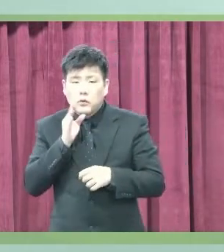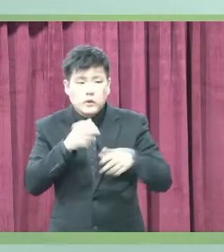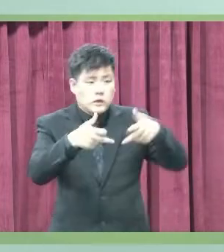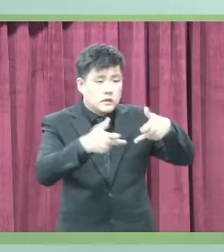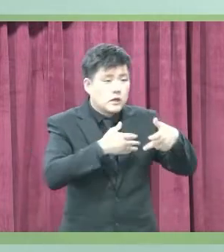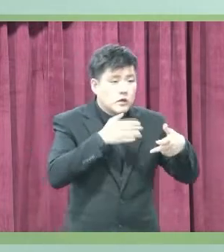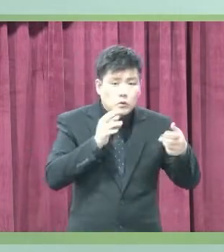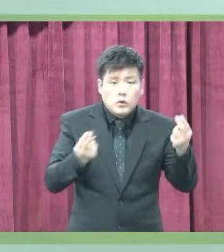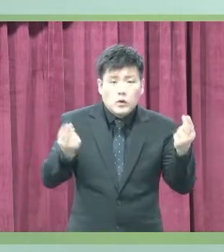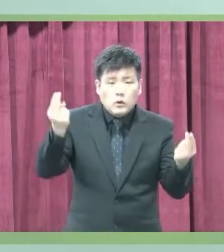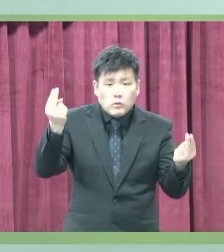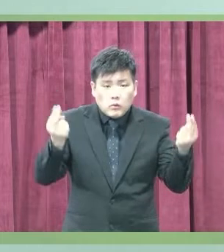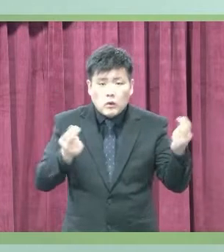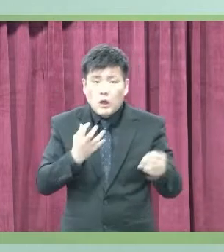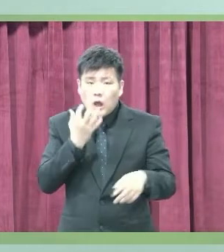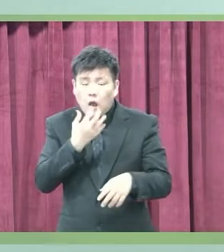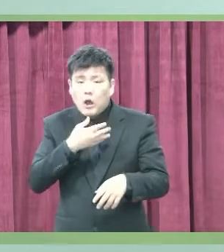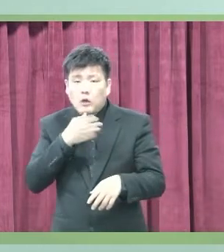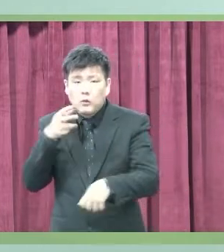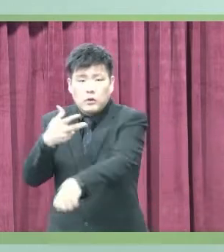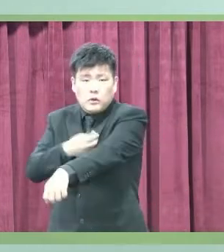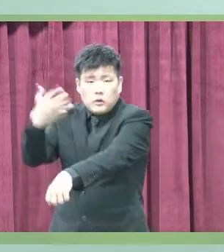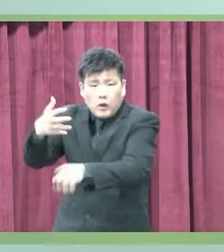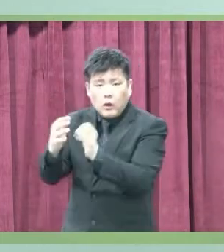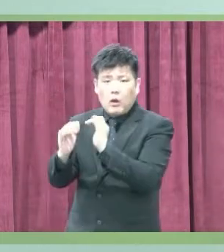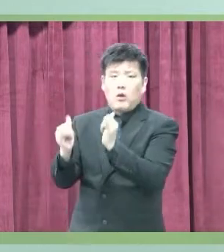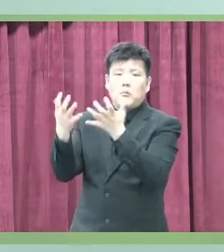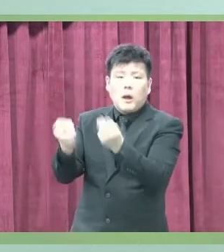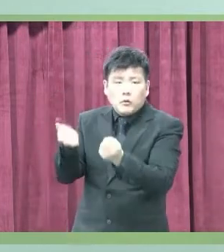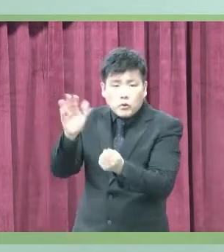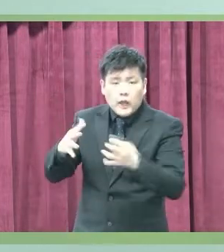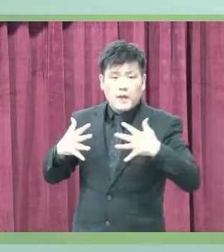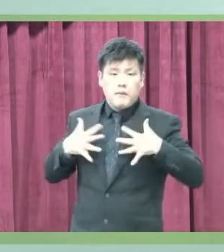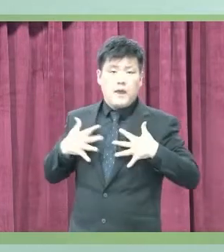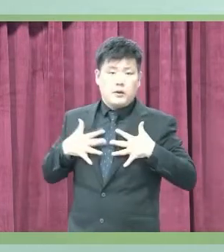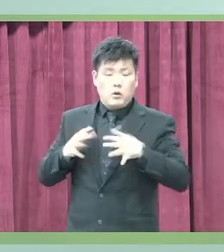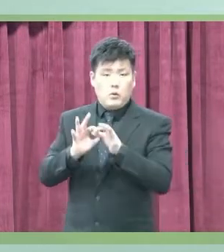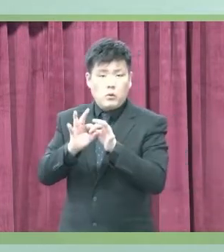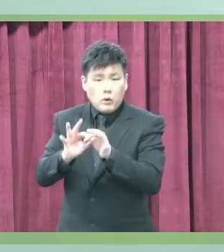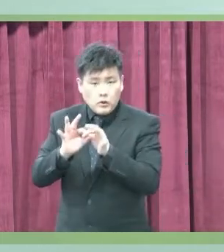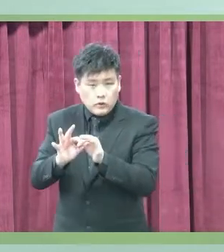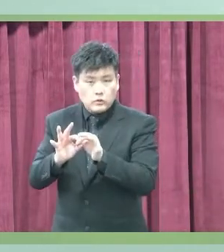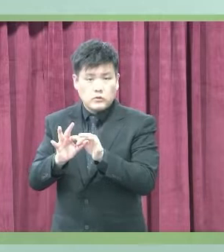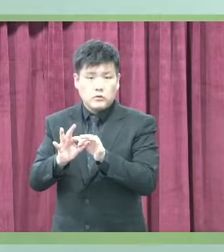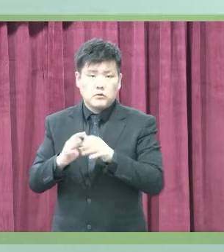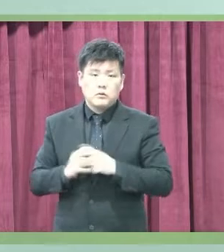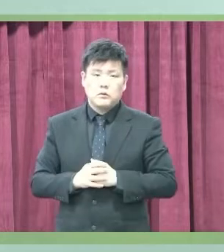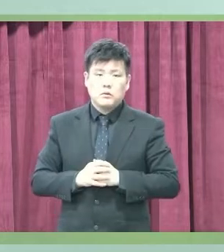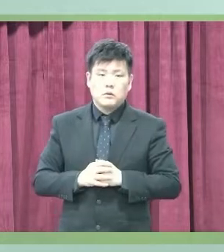그 미접종률이 더 높게 나타난 반면에 폐렴균에서는 장애 노인이 비장애 노인보다